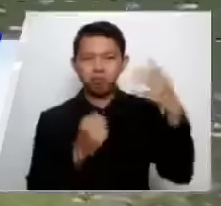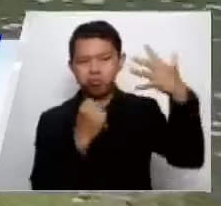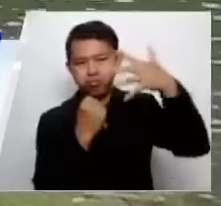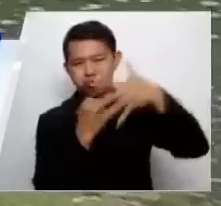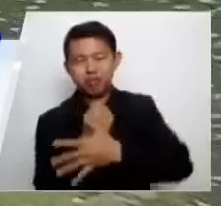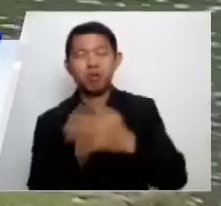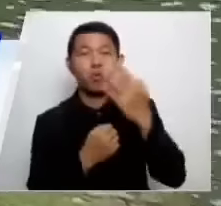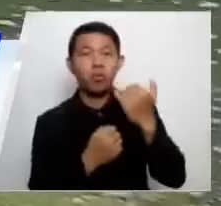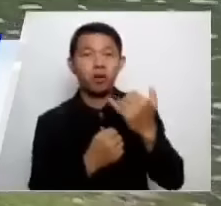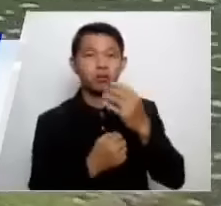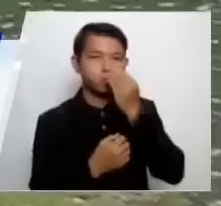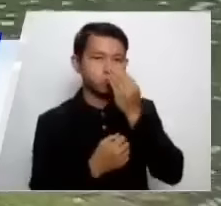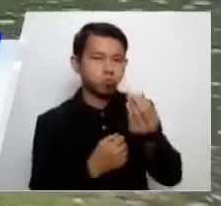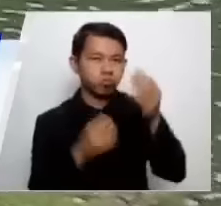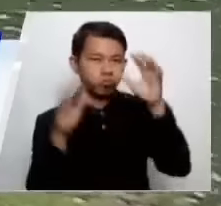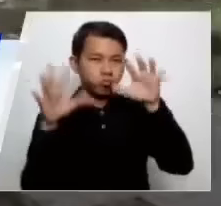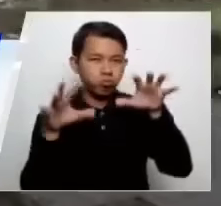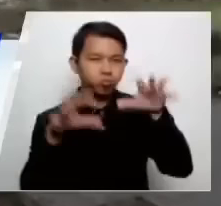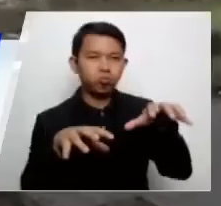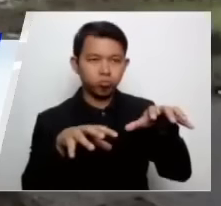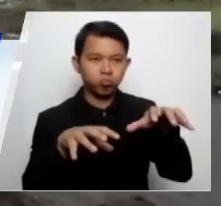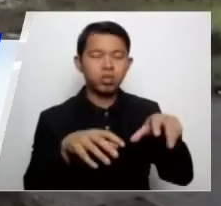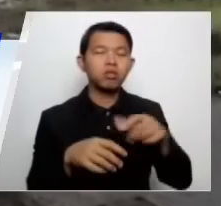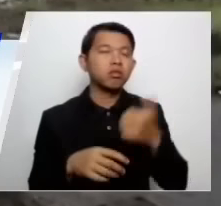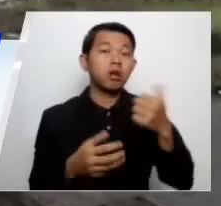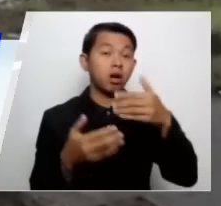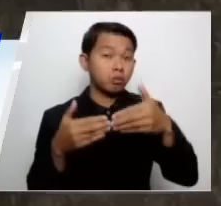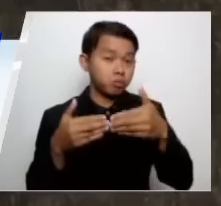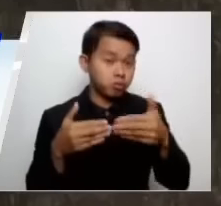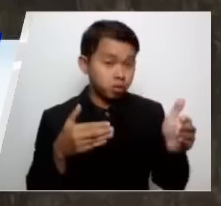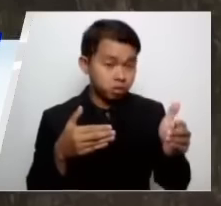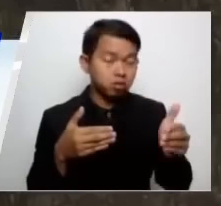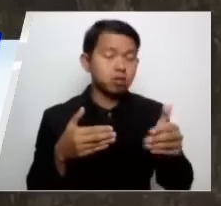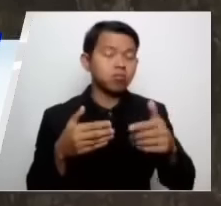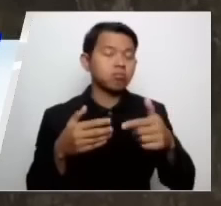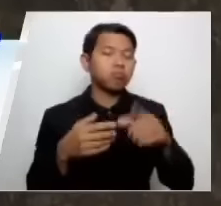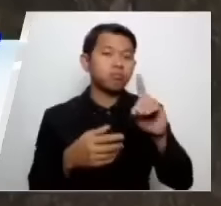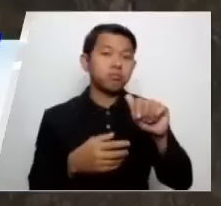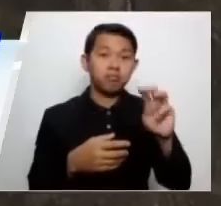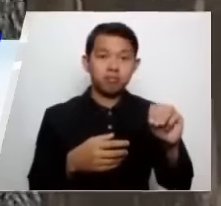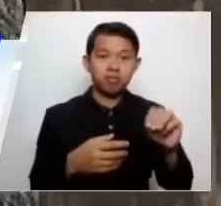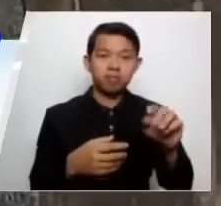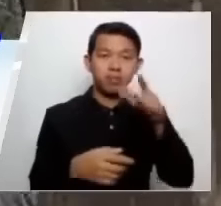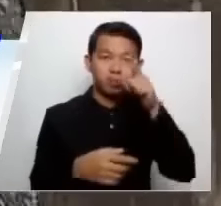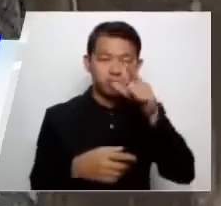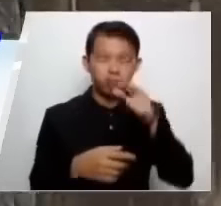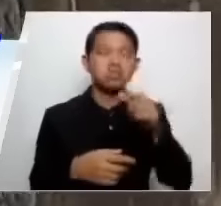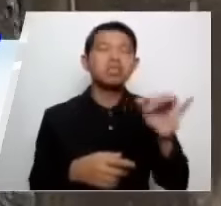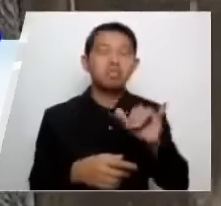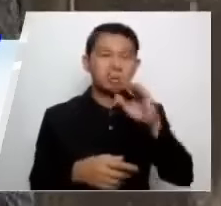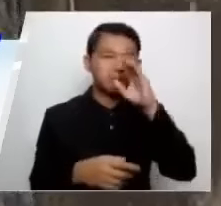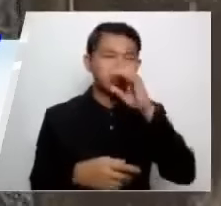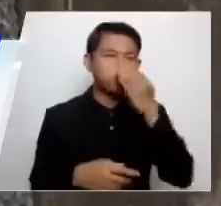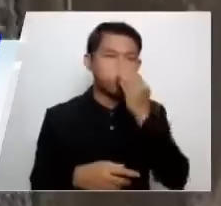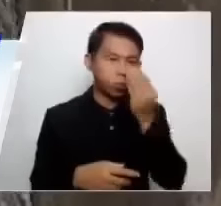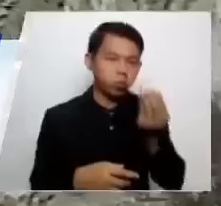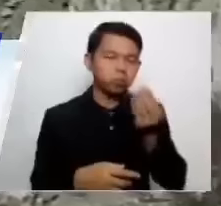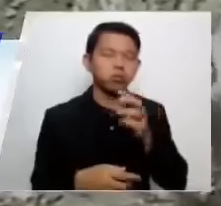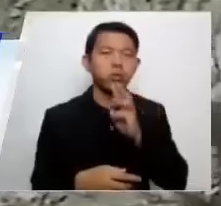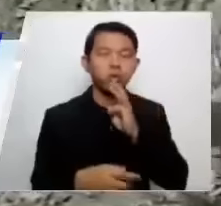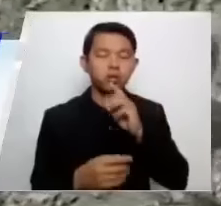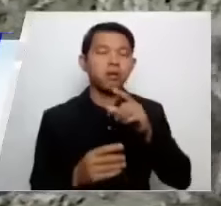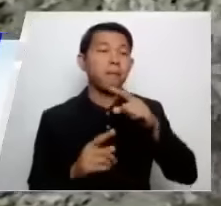tubig sa 7 iba pang dam sa Luzon. Lahat ng dams natin, puro pababa lahat ang elevation yan. Pero kung